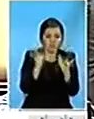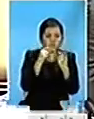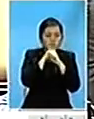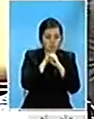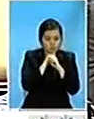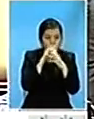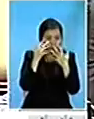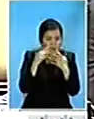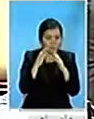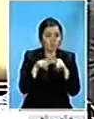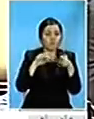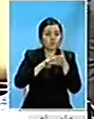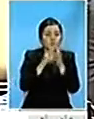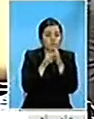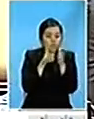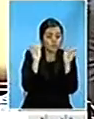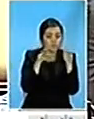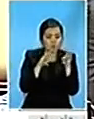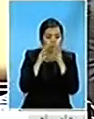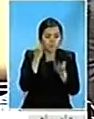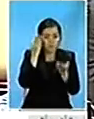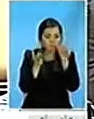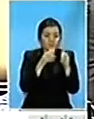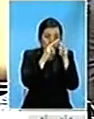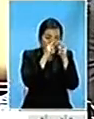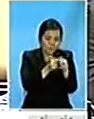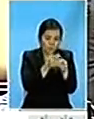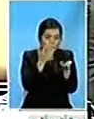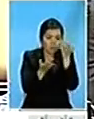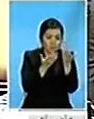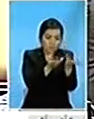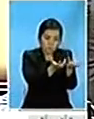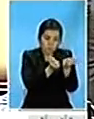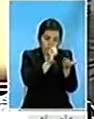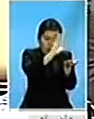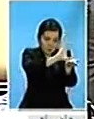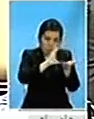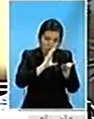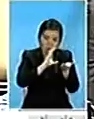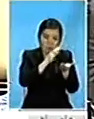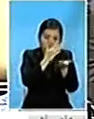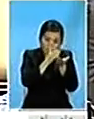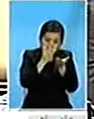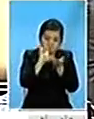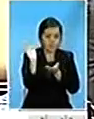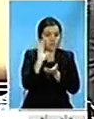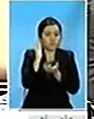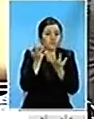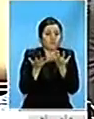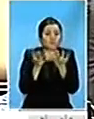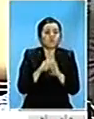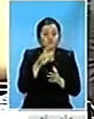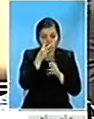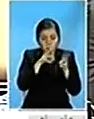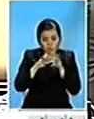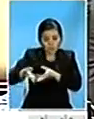ให้กับผู้ออมสามารถที่จะเลือกใช้สิทธิ์เป็นการรับเงินบำเหน็จได้ด้วยดังนั้นการที่จะทบทวนพระราชบัญญัตินี้